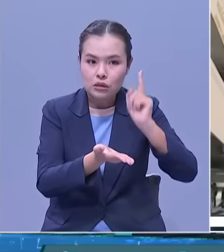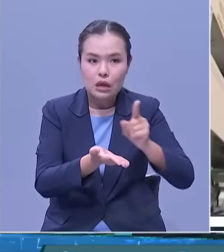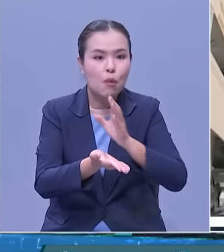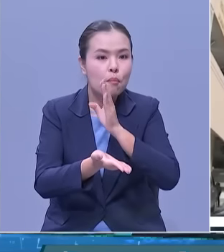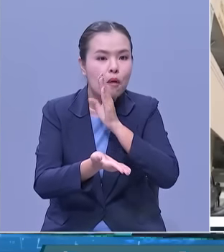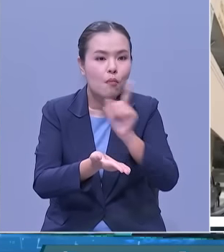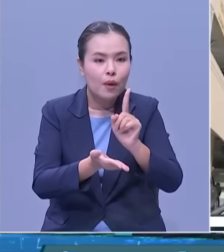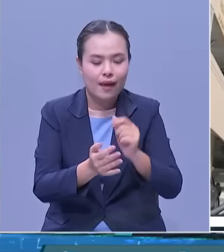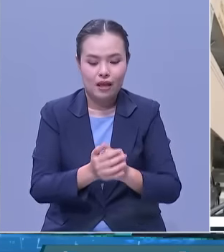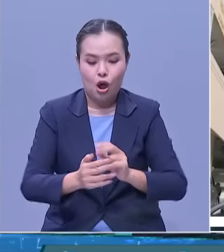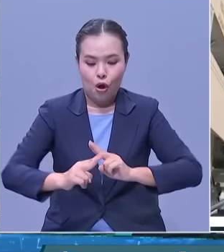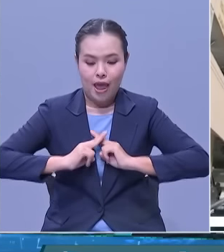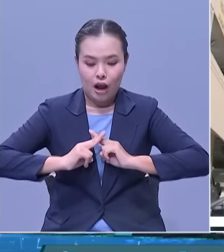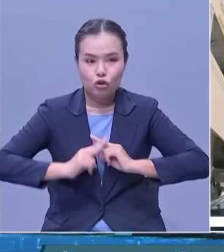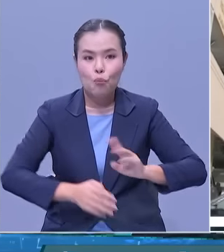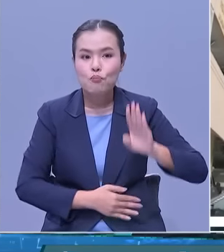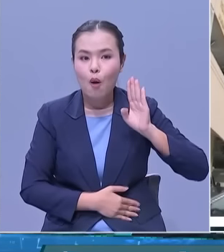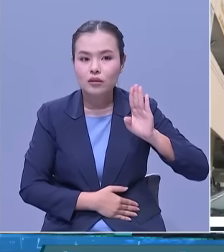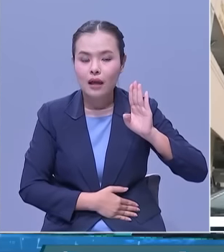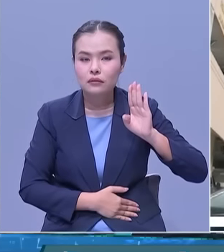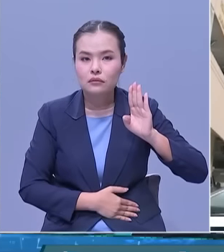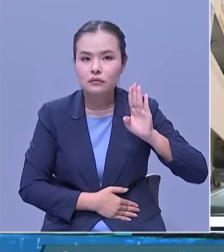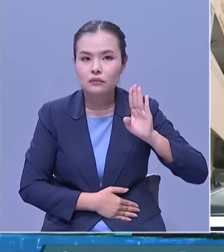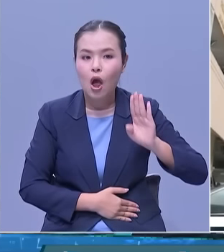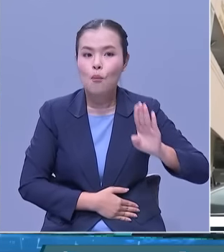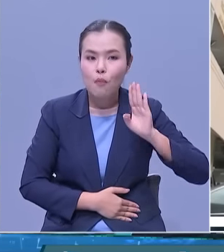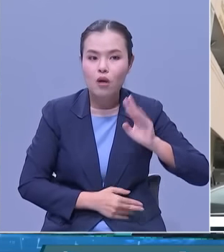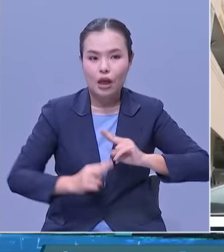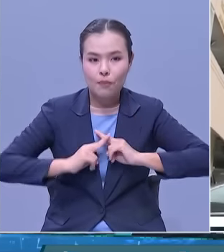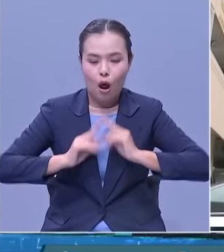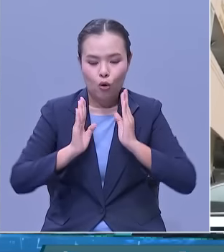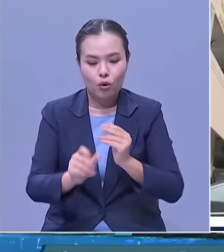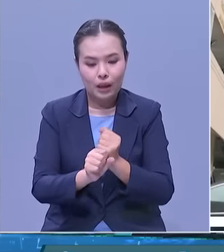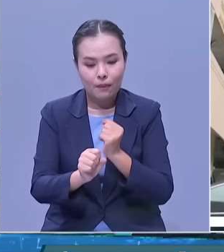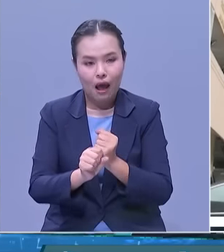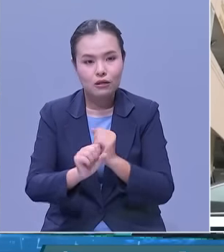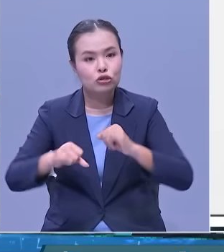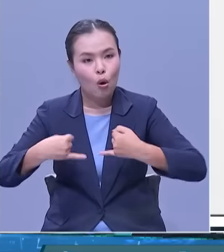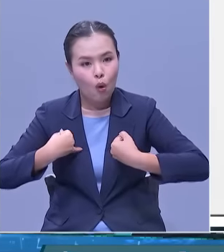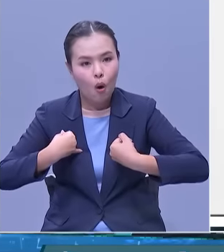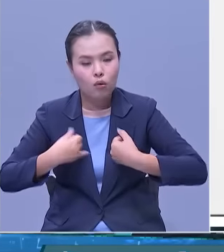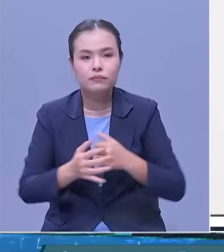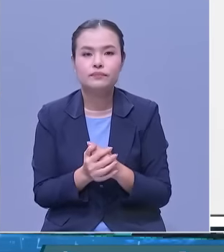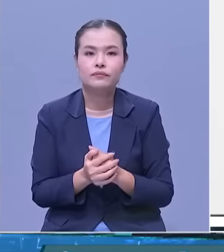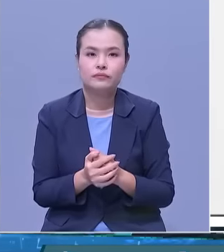มถามว่าเอกชนกับเอกชนกับลูกจ้างนายจ้างไปเนี่ย